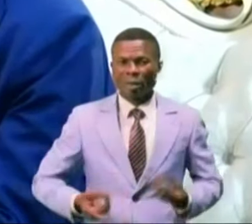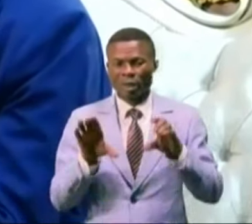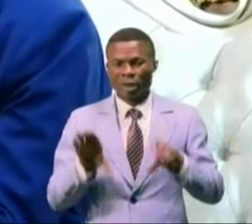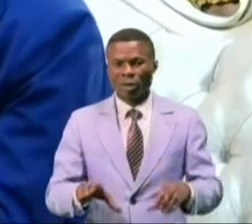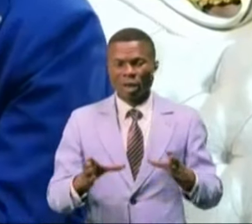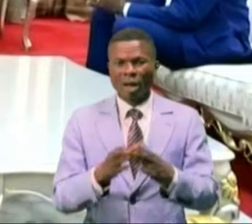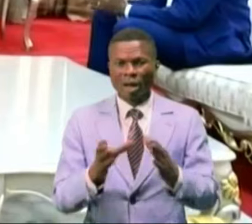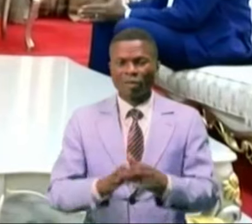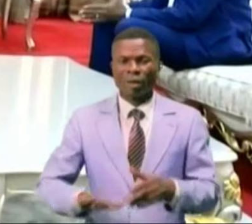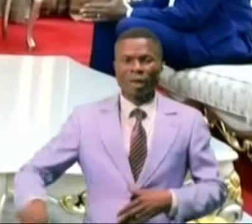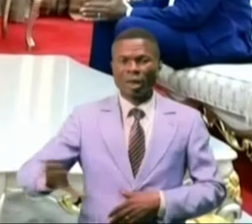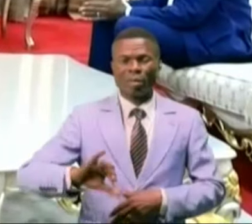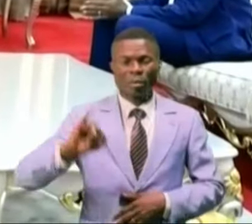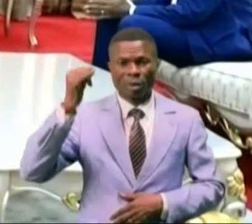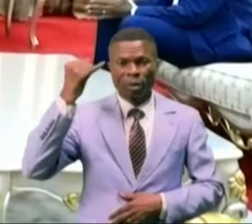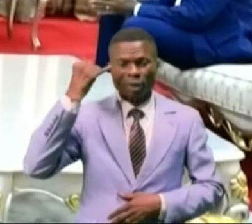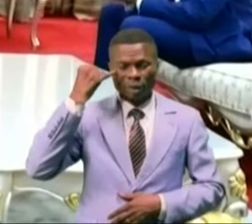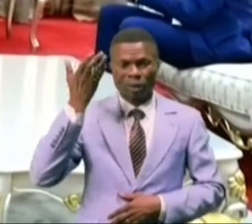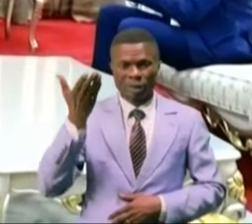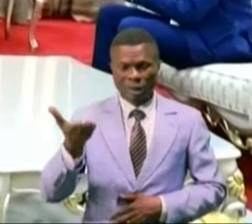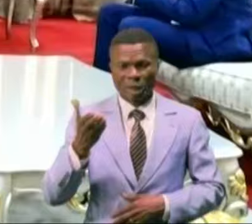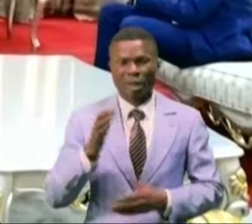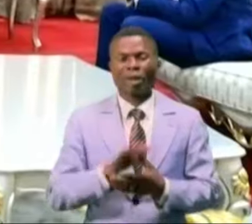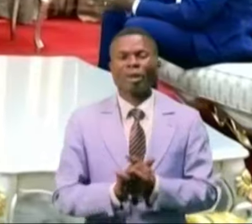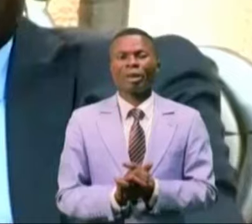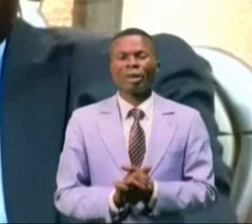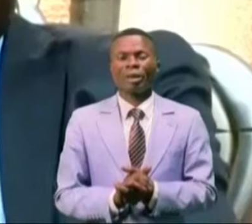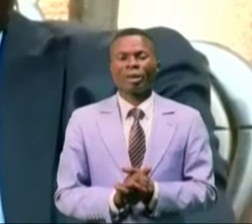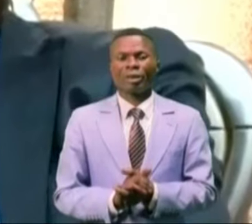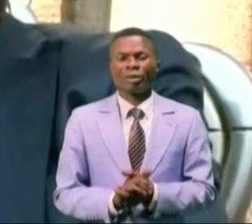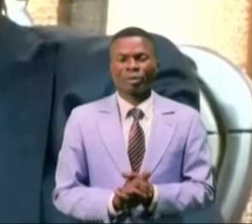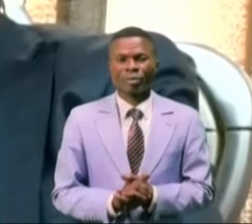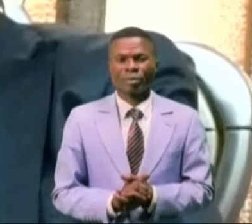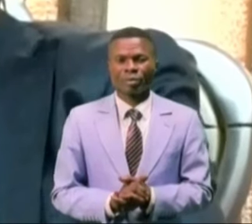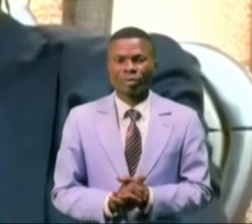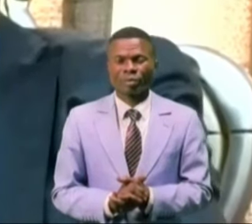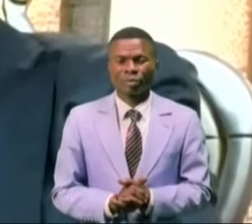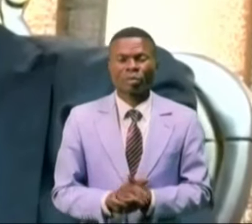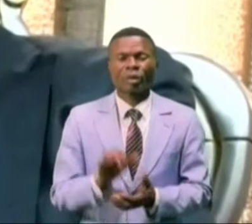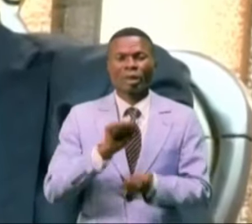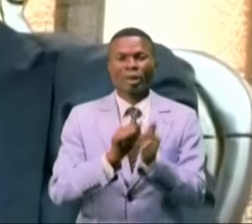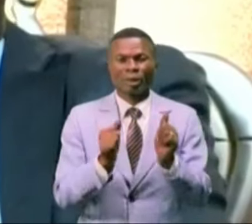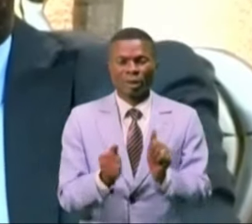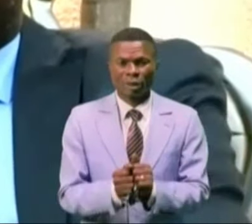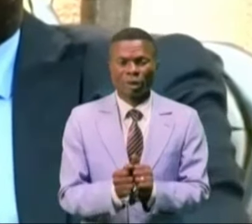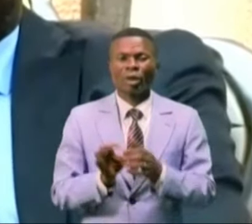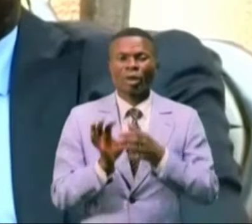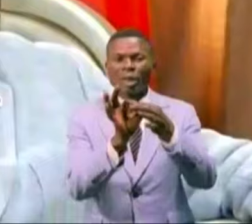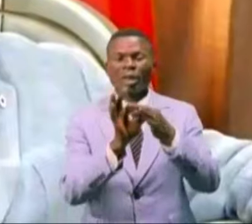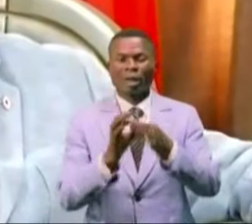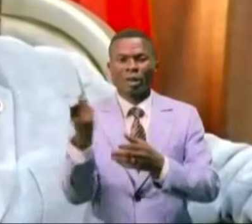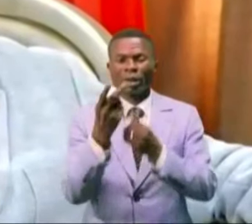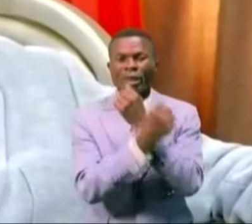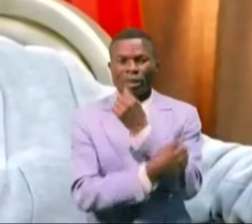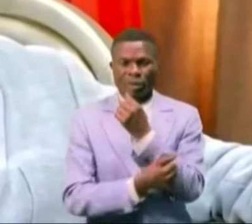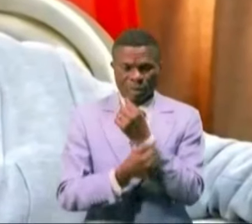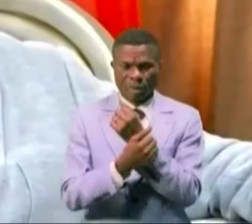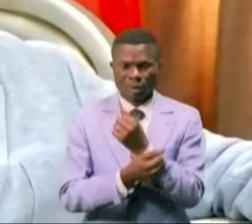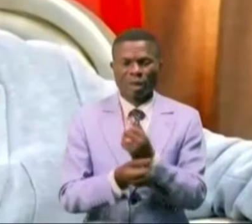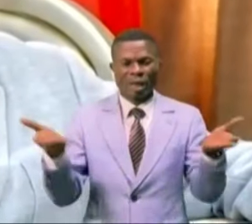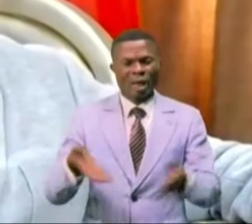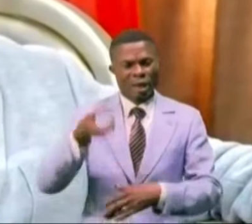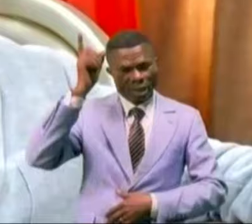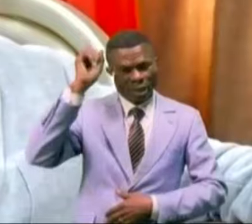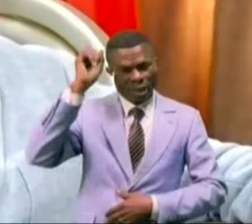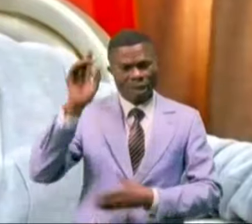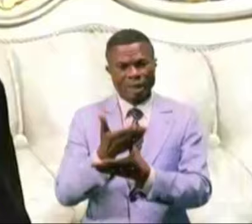tilombo et les Nipon un pays à régime parlementaire la question de la coopération bilatérale existante